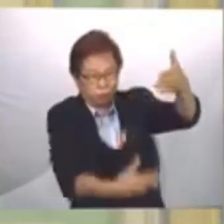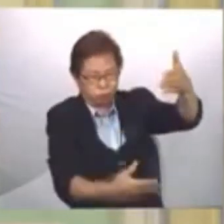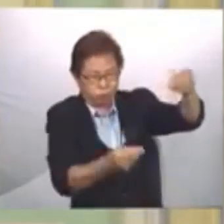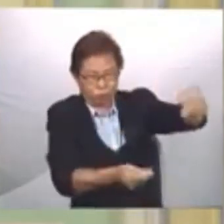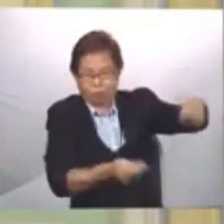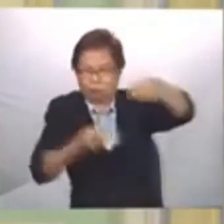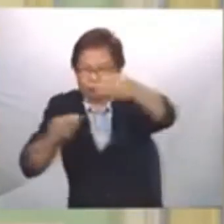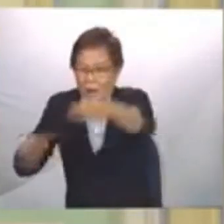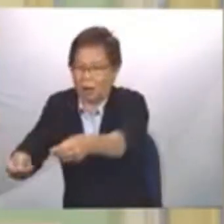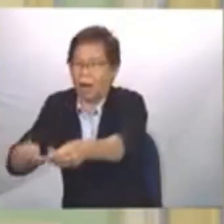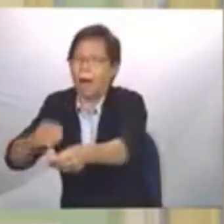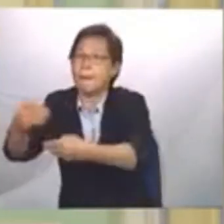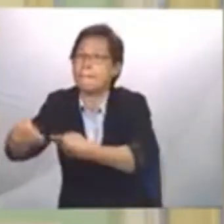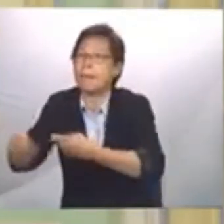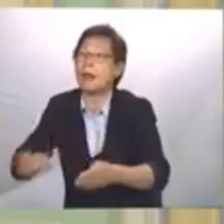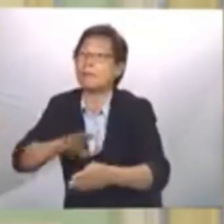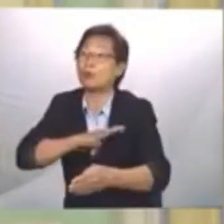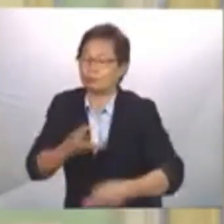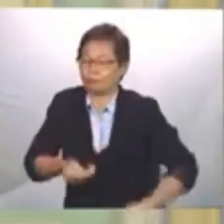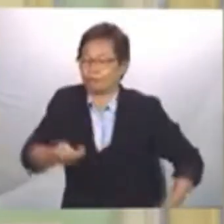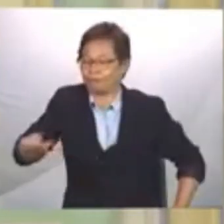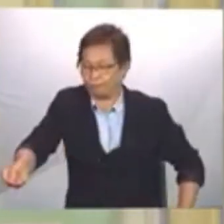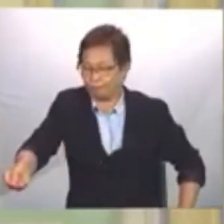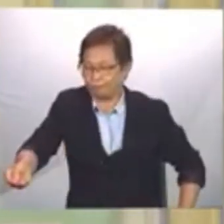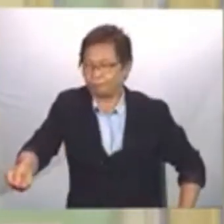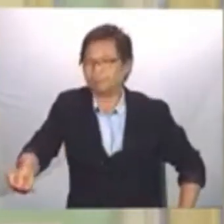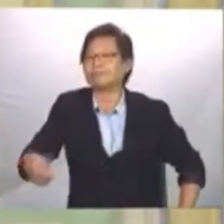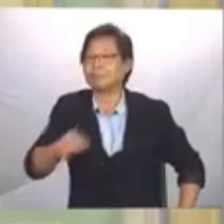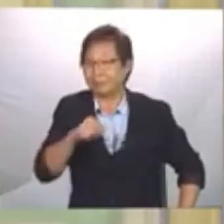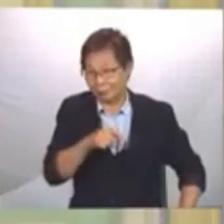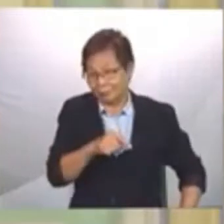yang berdekatan supaya mereka boleh